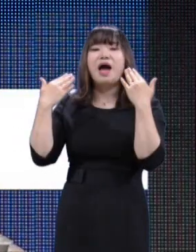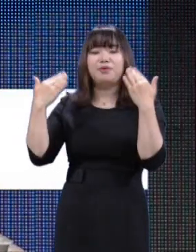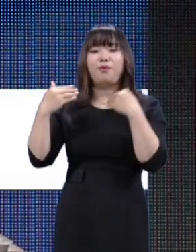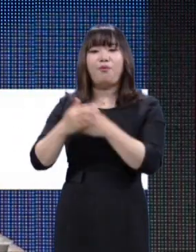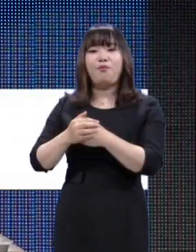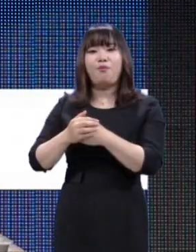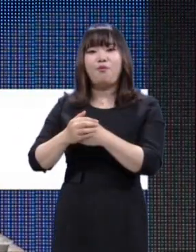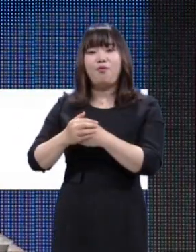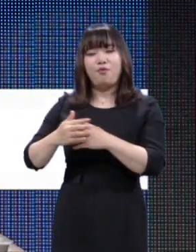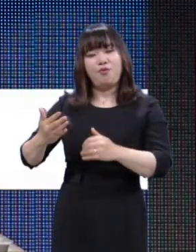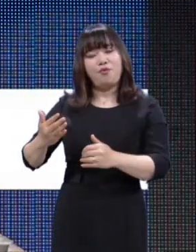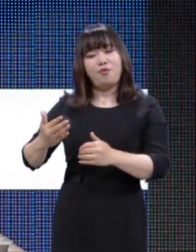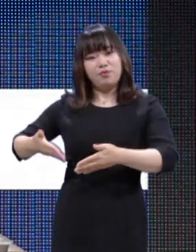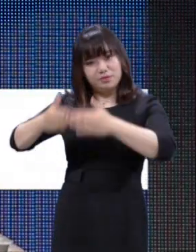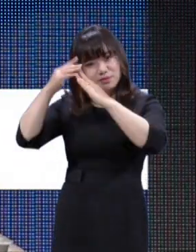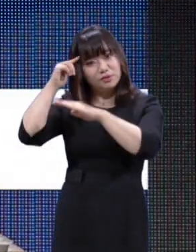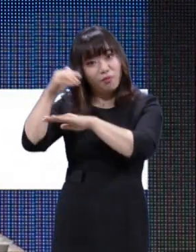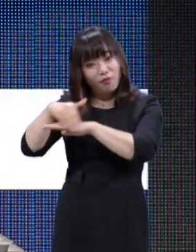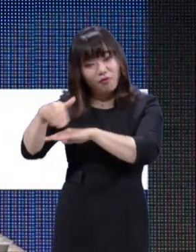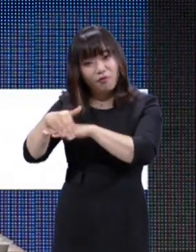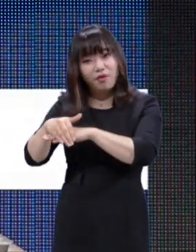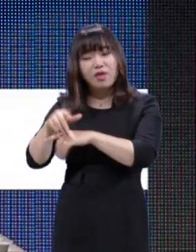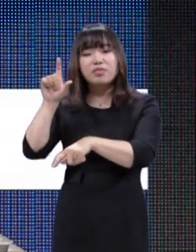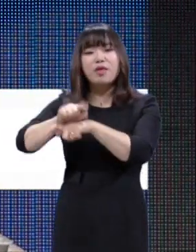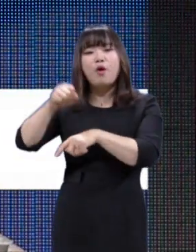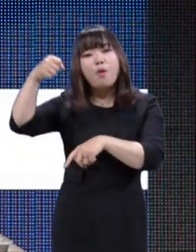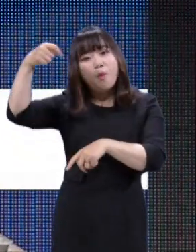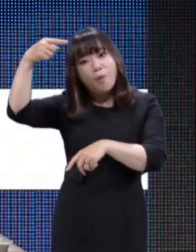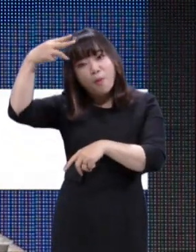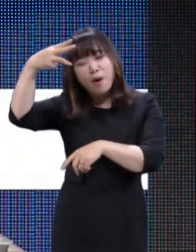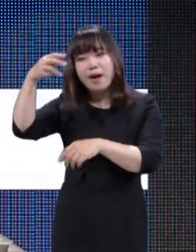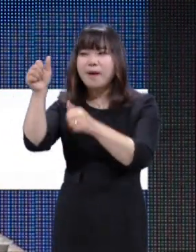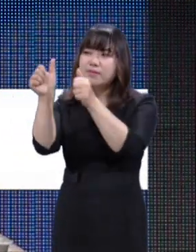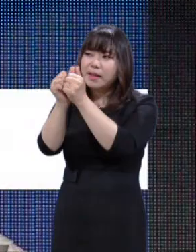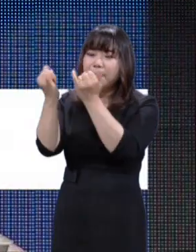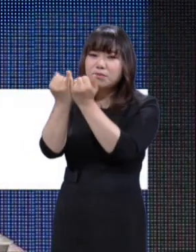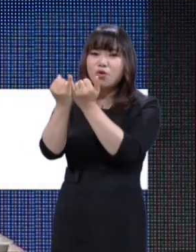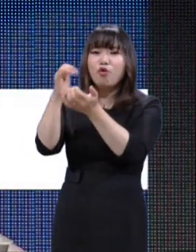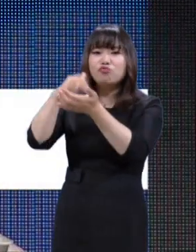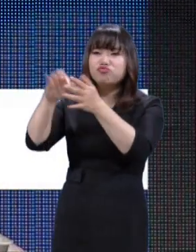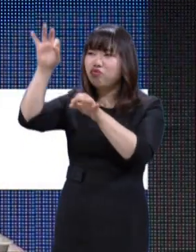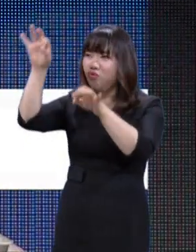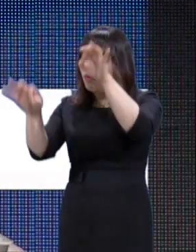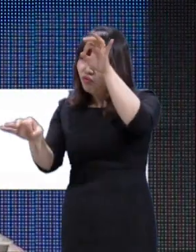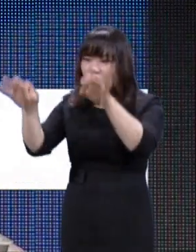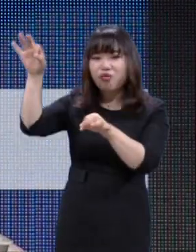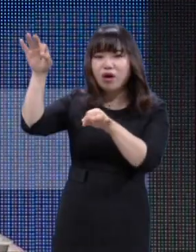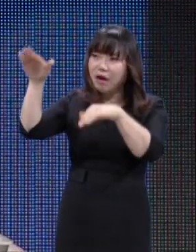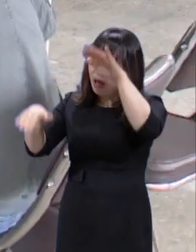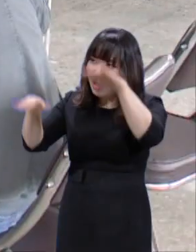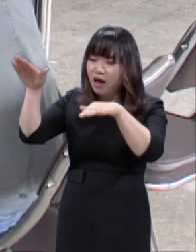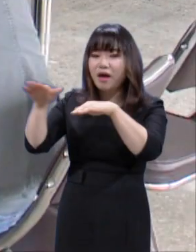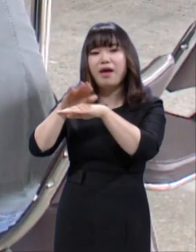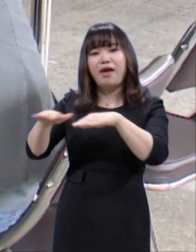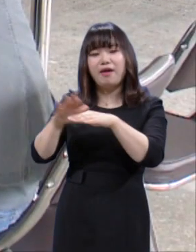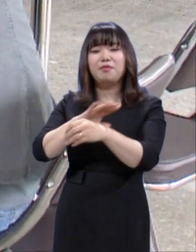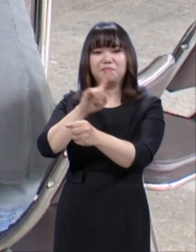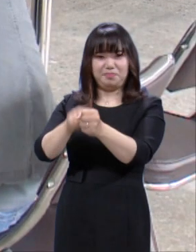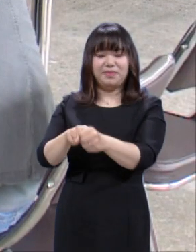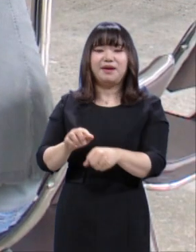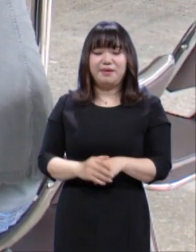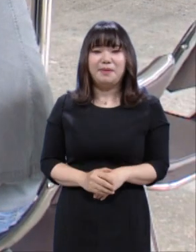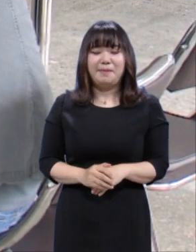학교를 육성한다. 그리고 고등학교의 남녀 성비 불균등을 해소한다.